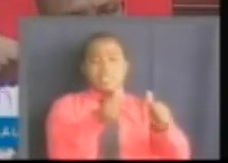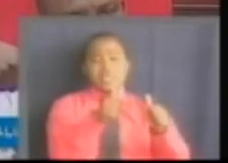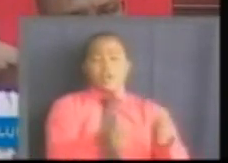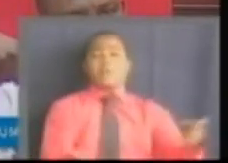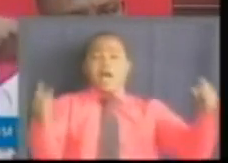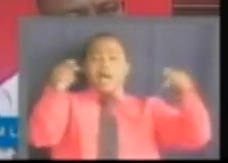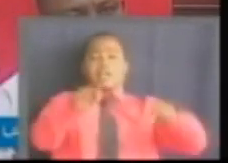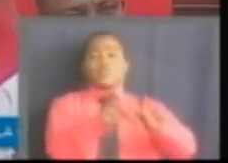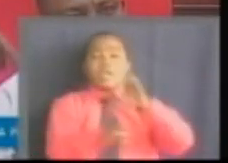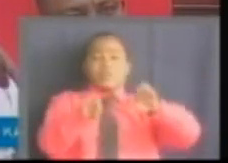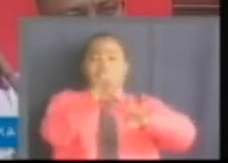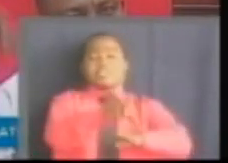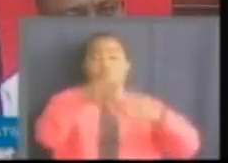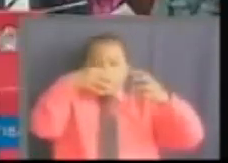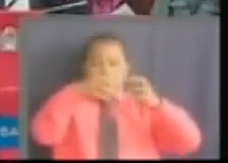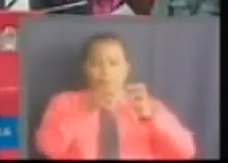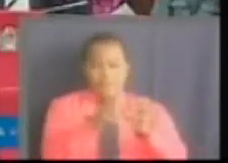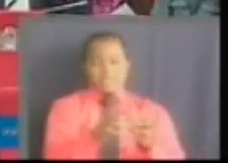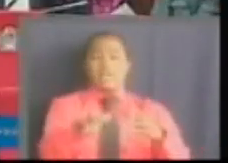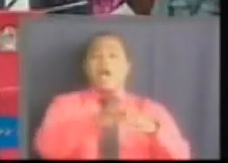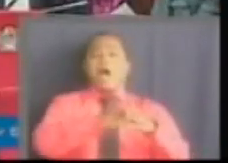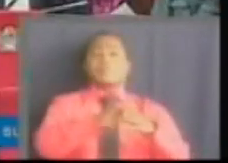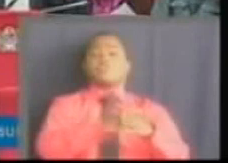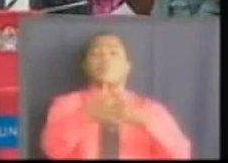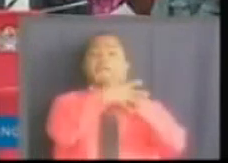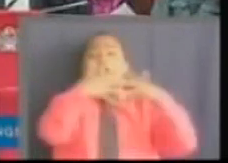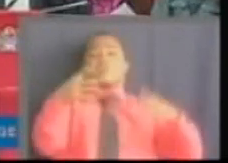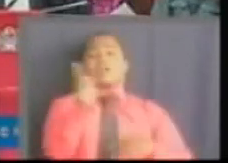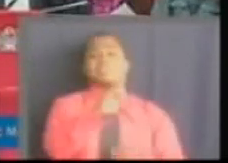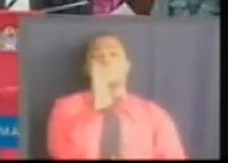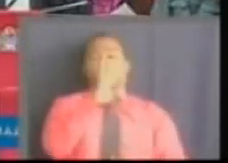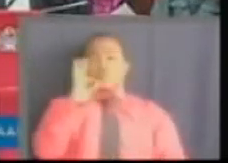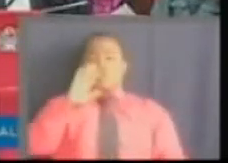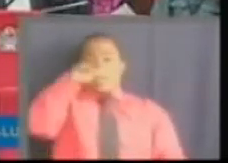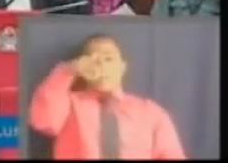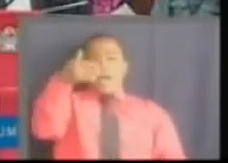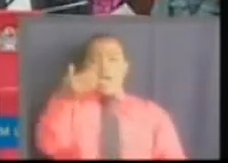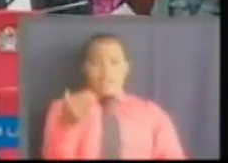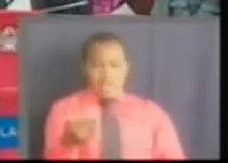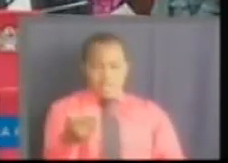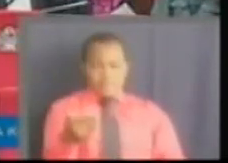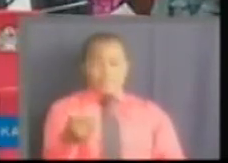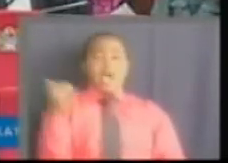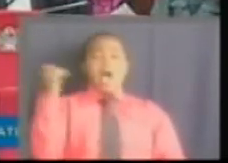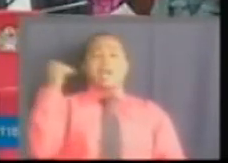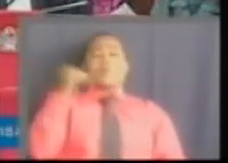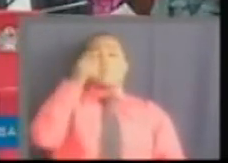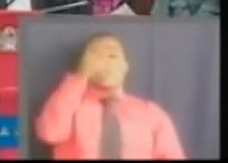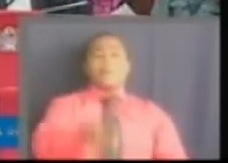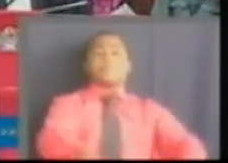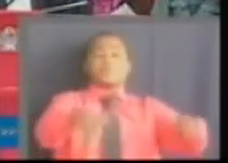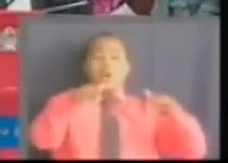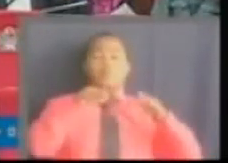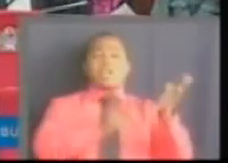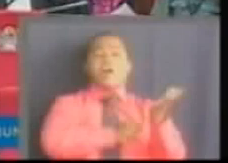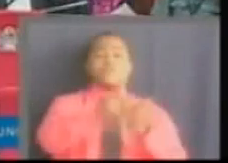mwenyekiti wa kamati atatumia lugha ambayo sio ya staha, alafu kwamba atamwagiza mpambe wa bunge amuondoe mjumbe